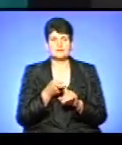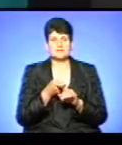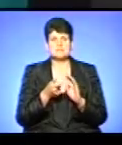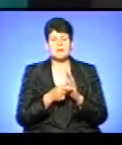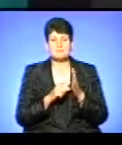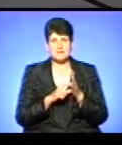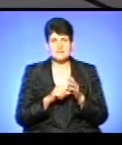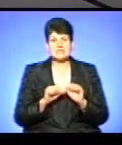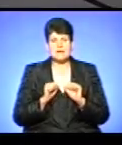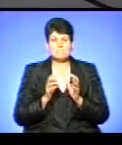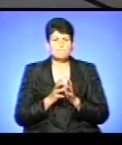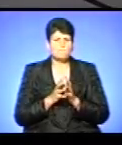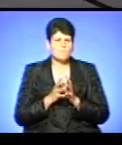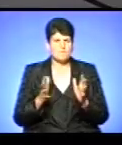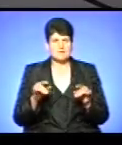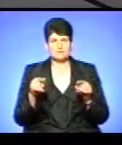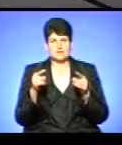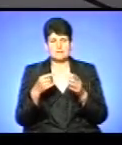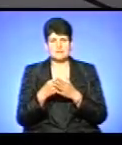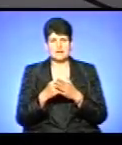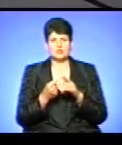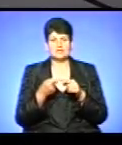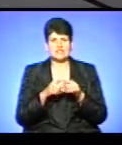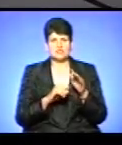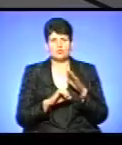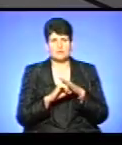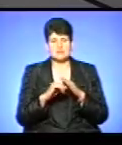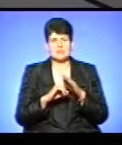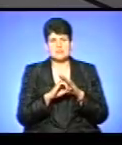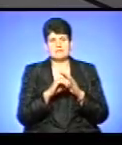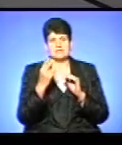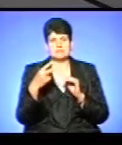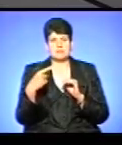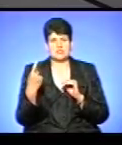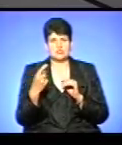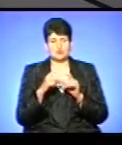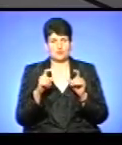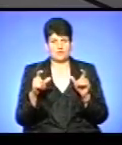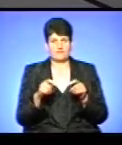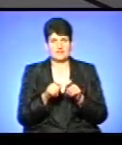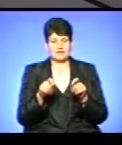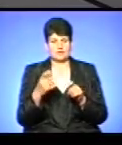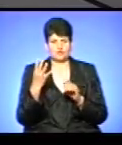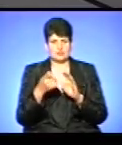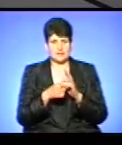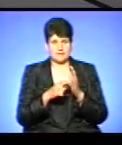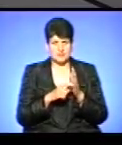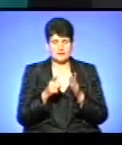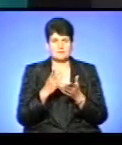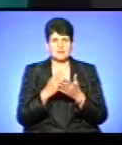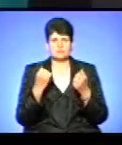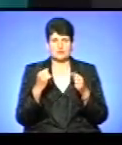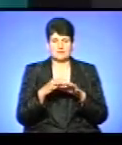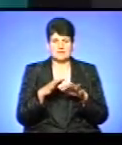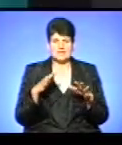старалися по максимуму створити матеріально-технічну базу на базі 21-ї школи, відкрити 4 кабінети, там є спортивні